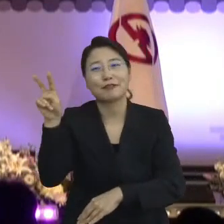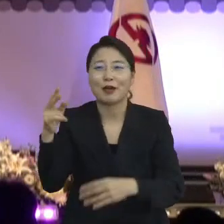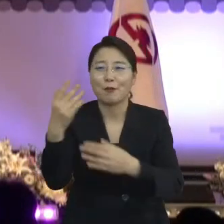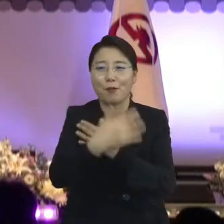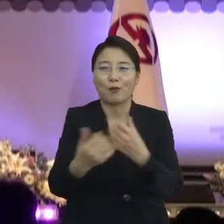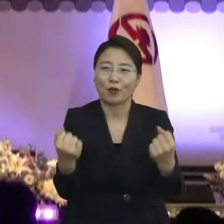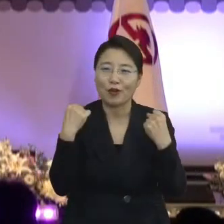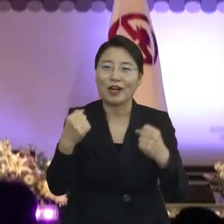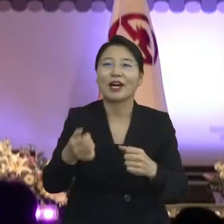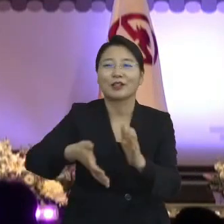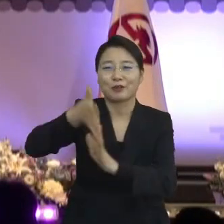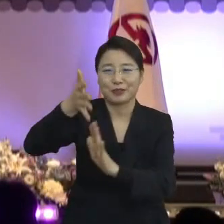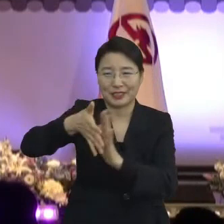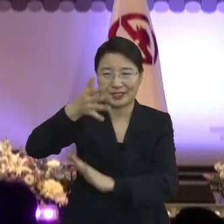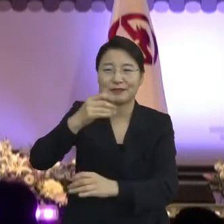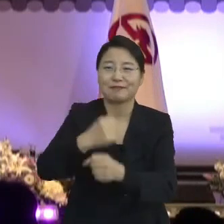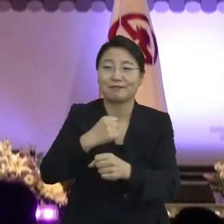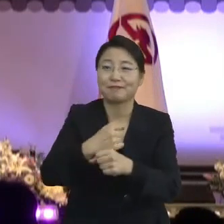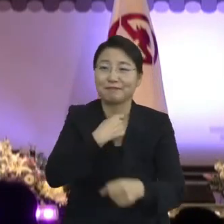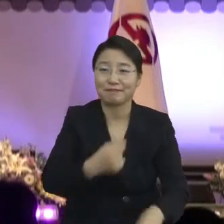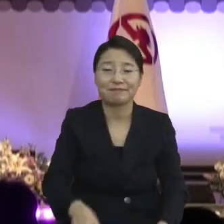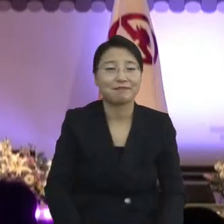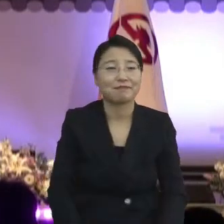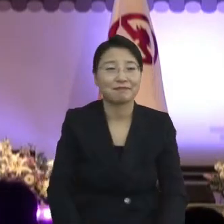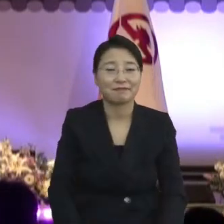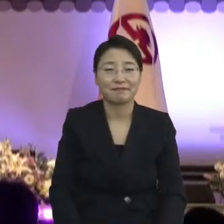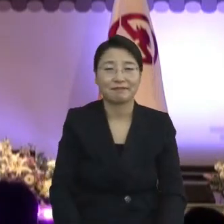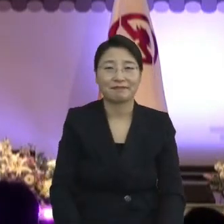도시로 만들어가겠습니다.